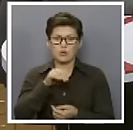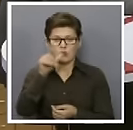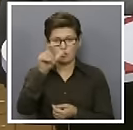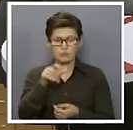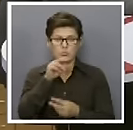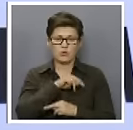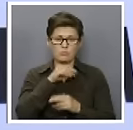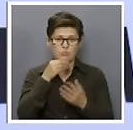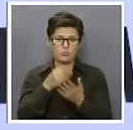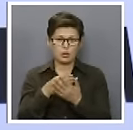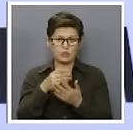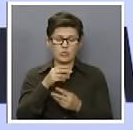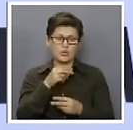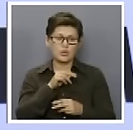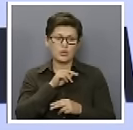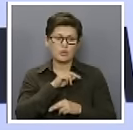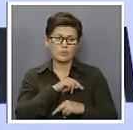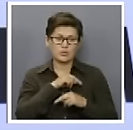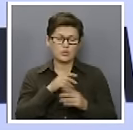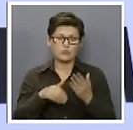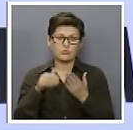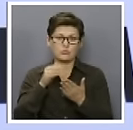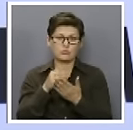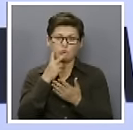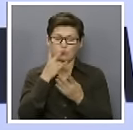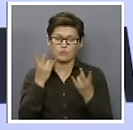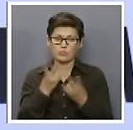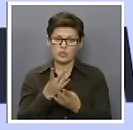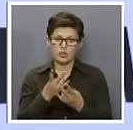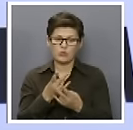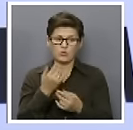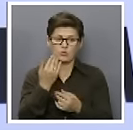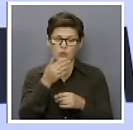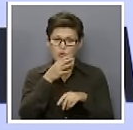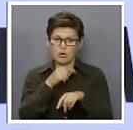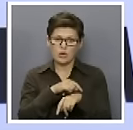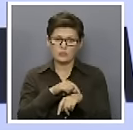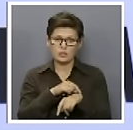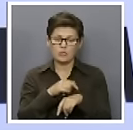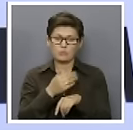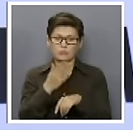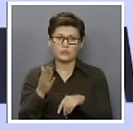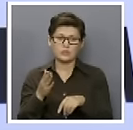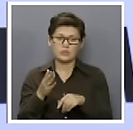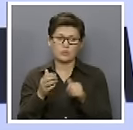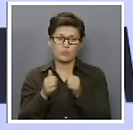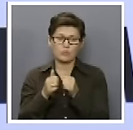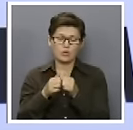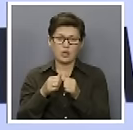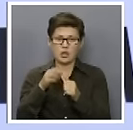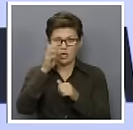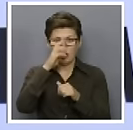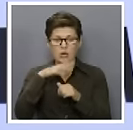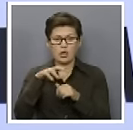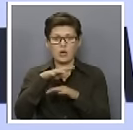бағалау керек, және еңбегінің нәтижесін көрсетуіміз керек. Сол кезде біздің көрші ағайындарымыз, басқаларымыз